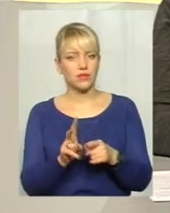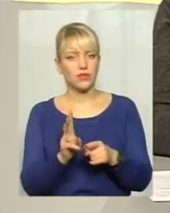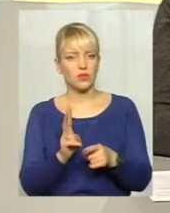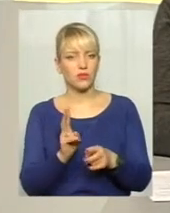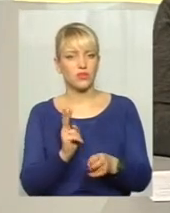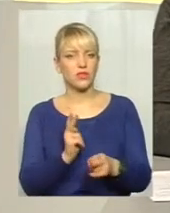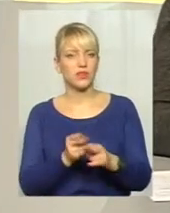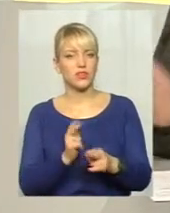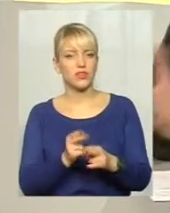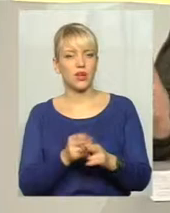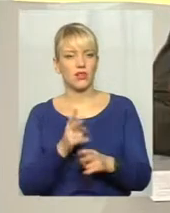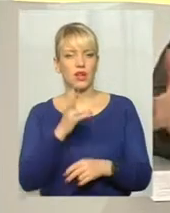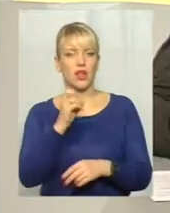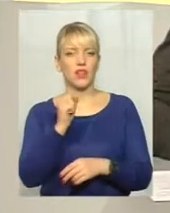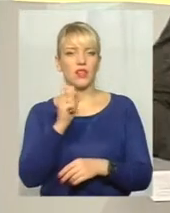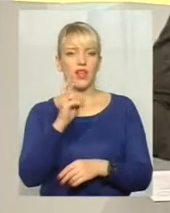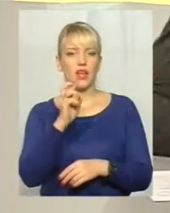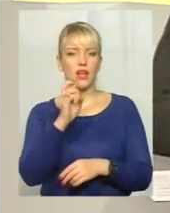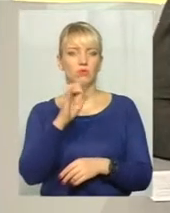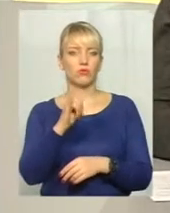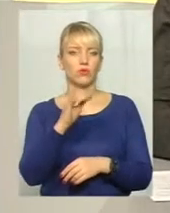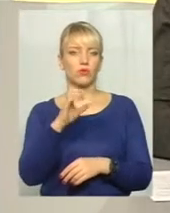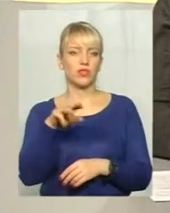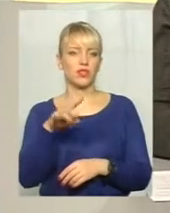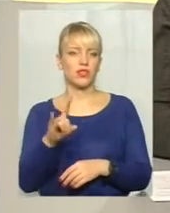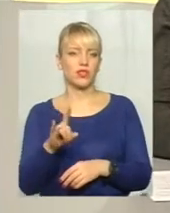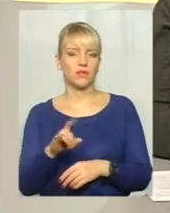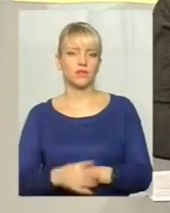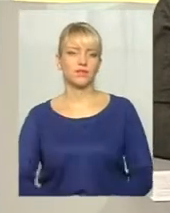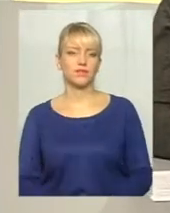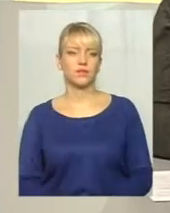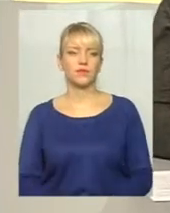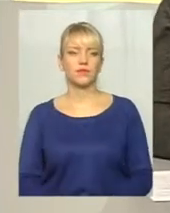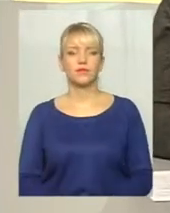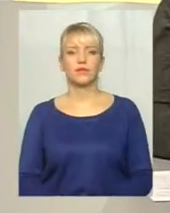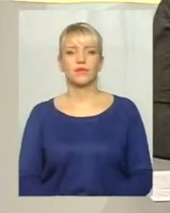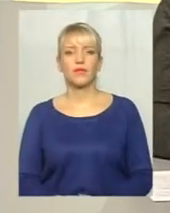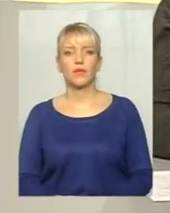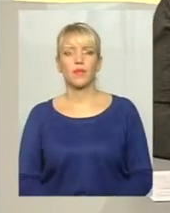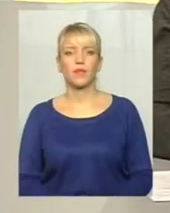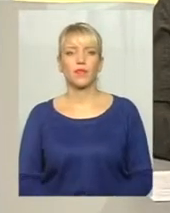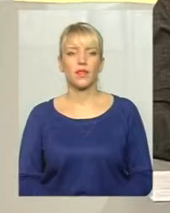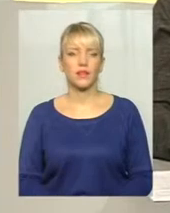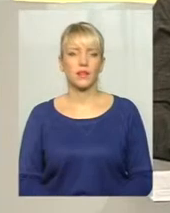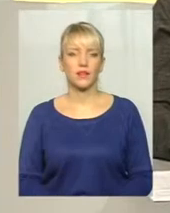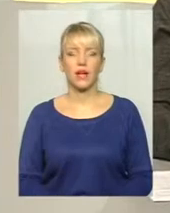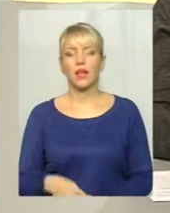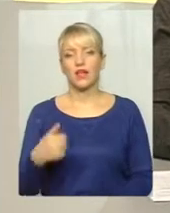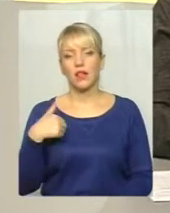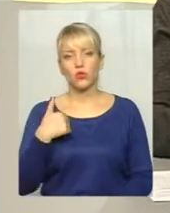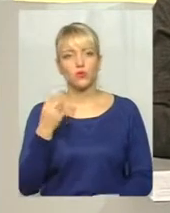набусти, чи як їх, чи набісти, не як назвати так, борці з корупцією. Я би ще додав до цього, просто задуматись знову ж